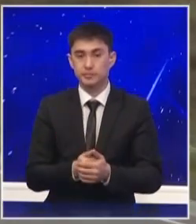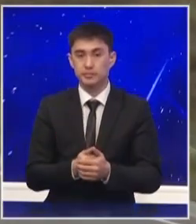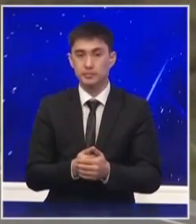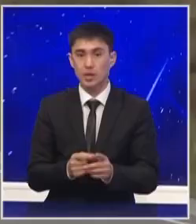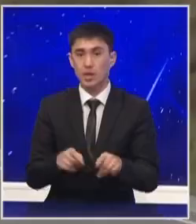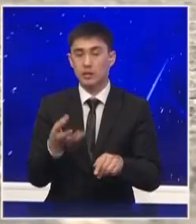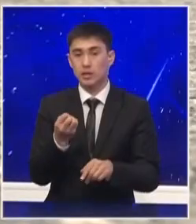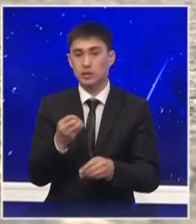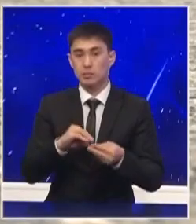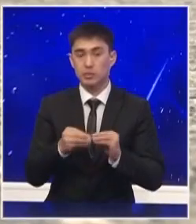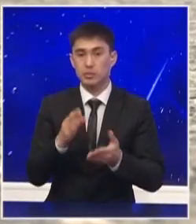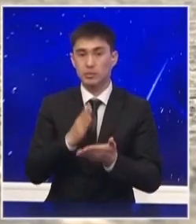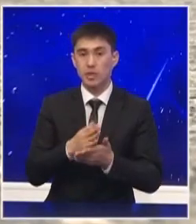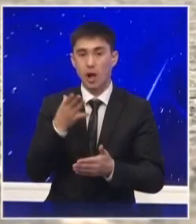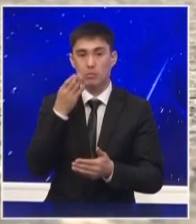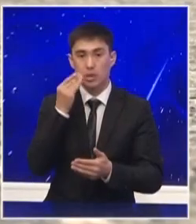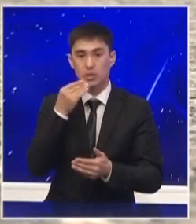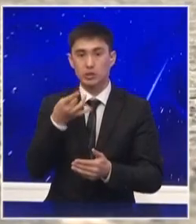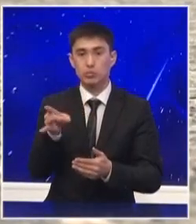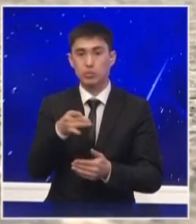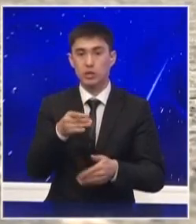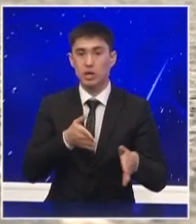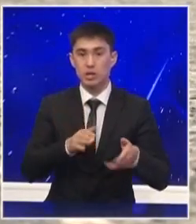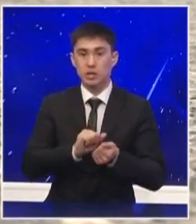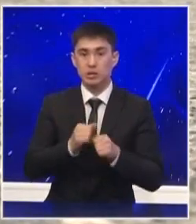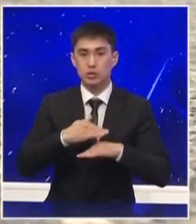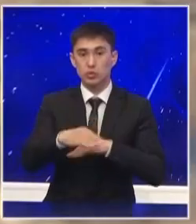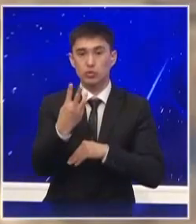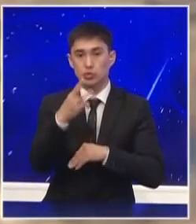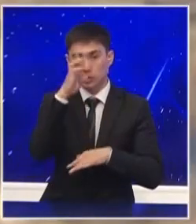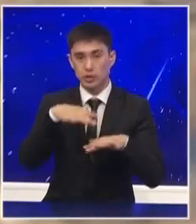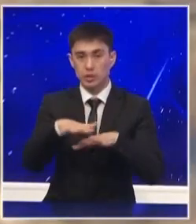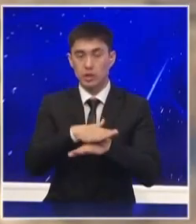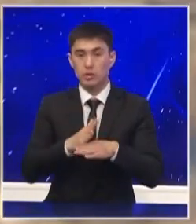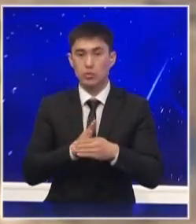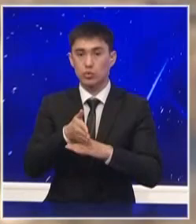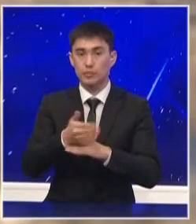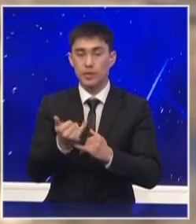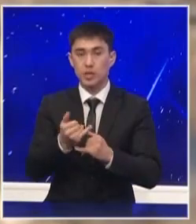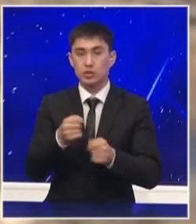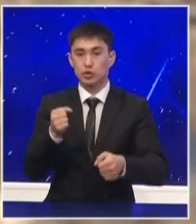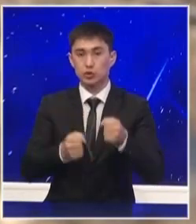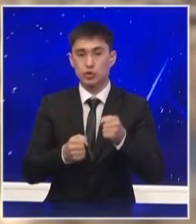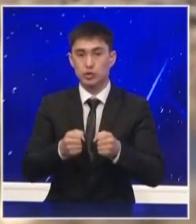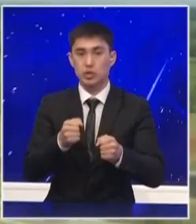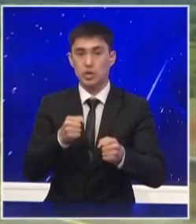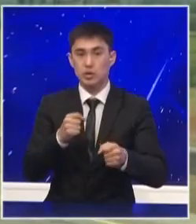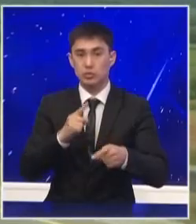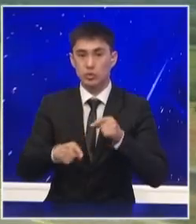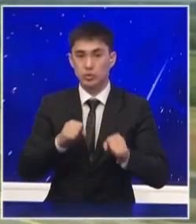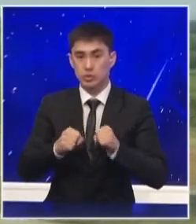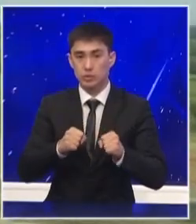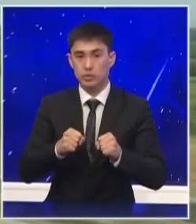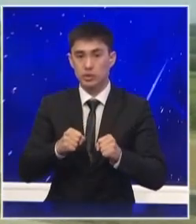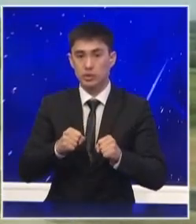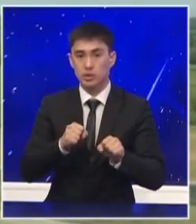емес. Алматы Өскемен республикалық тас жолы ауданның үш елді мекен арқылы өтеді. Мұнда автокөлік жүргізушілері көп жағдайда тұрақты жылдамдықты сақтамайды.